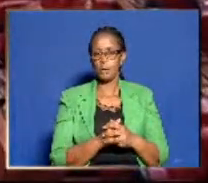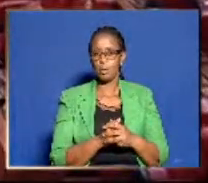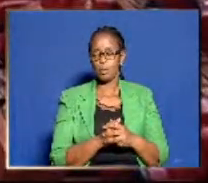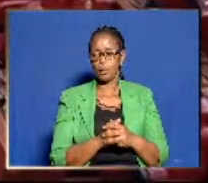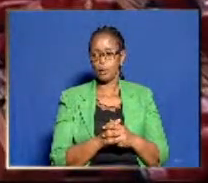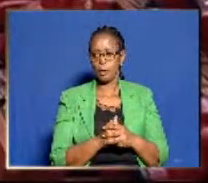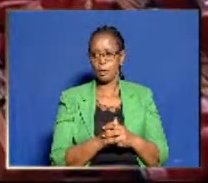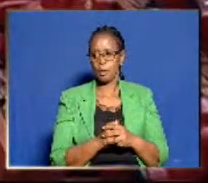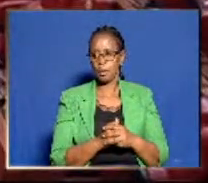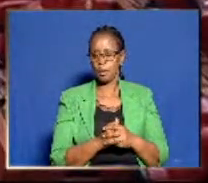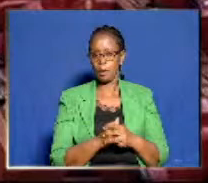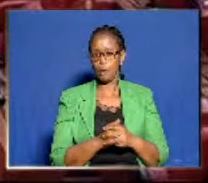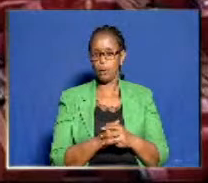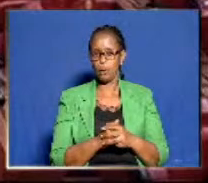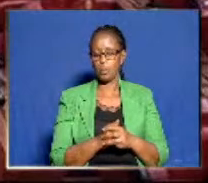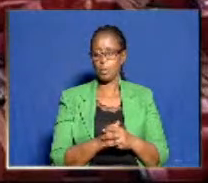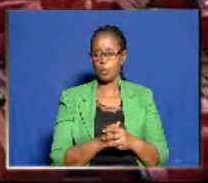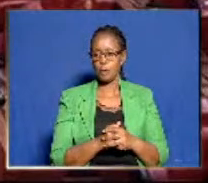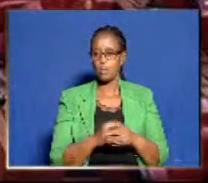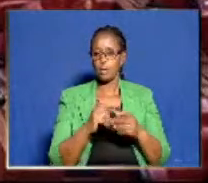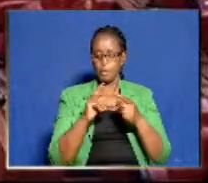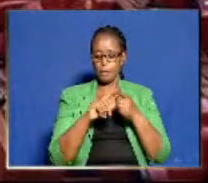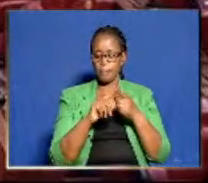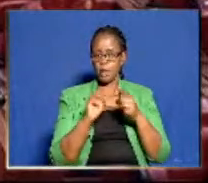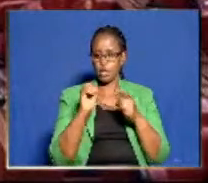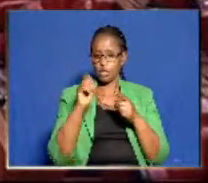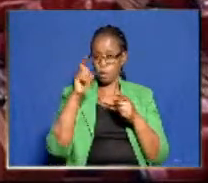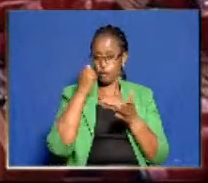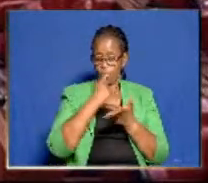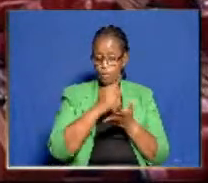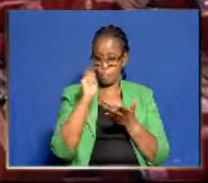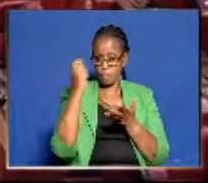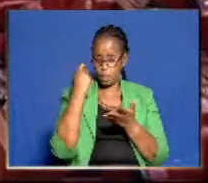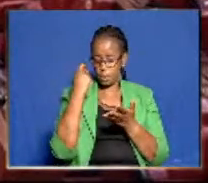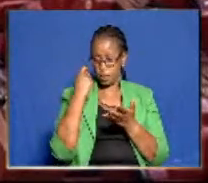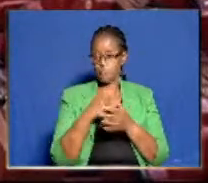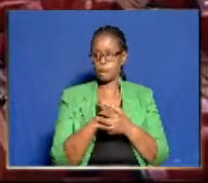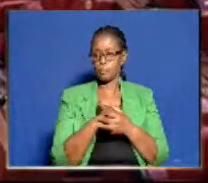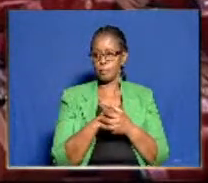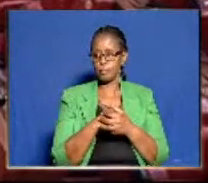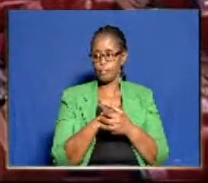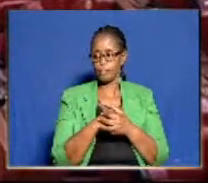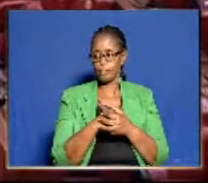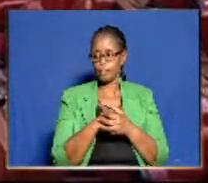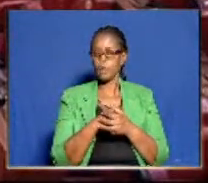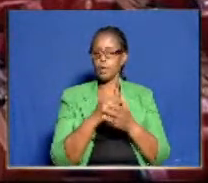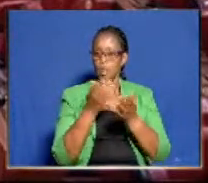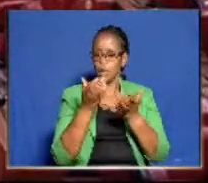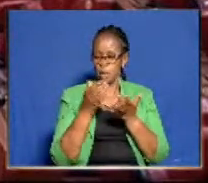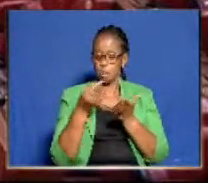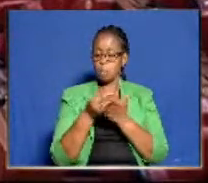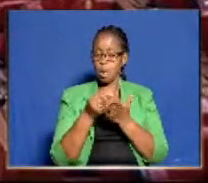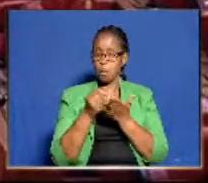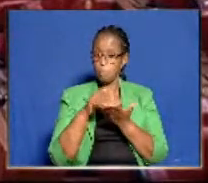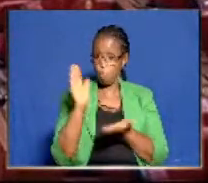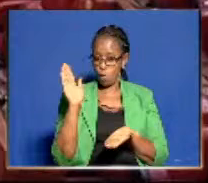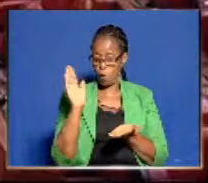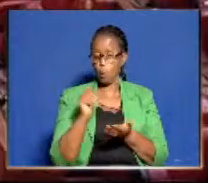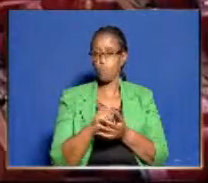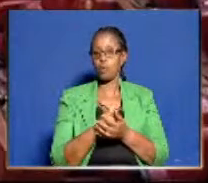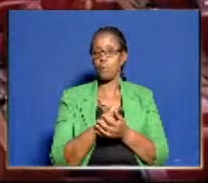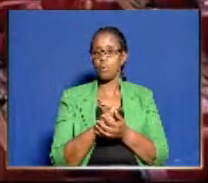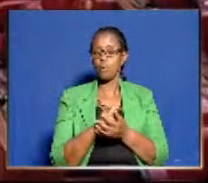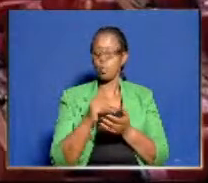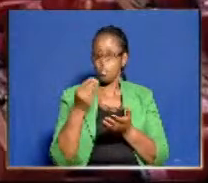ya Executive Office of the President. Hawa wanafaa kupewa pesa zaidi, hata hiyo kipeo yafaa iongezwe